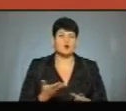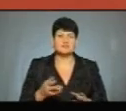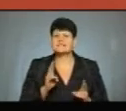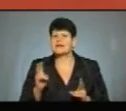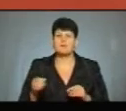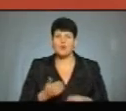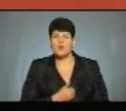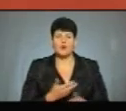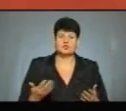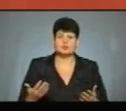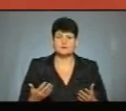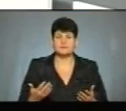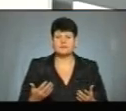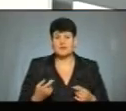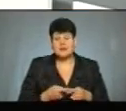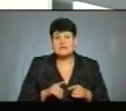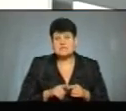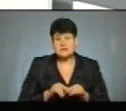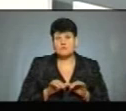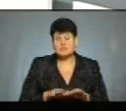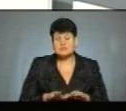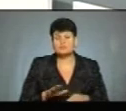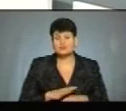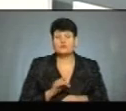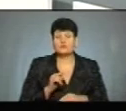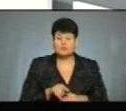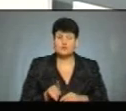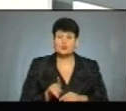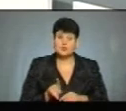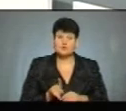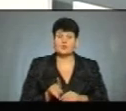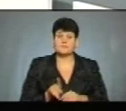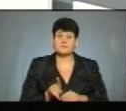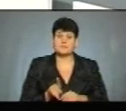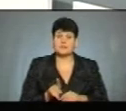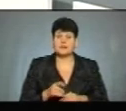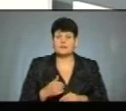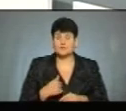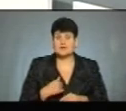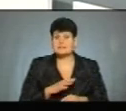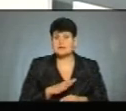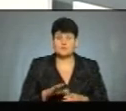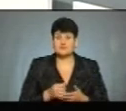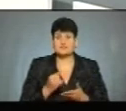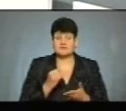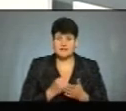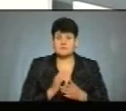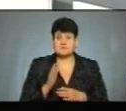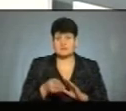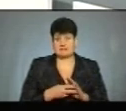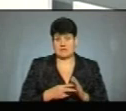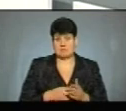ким хоче. І, в принципі, цей процес відбувався тому, що, як я вже говорив на початку передачі, в нас не був затверджений обласною радою перспективний